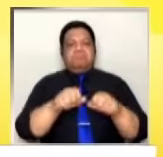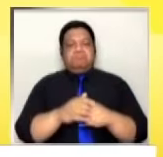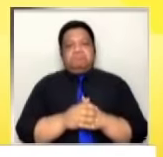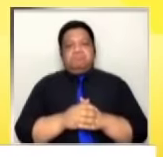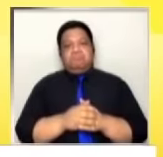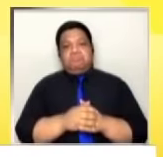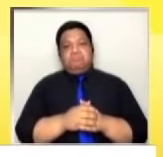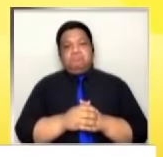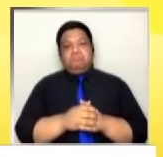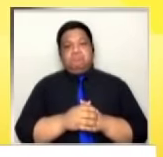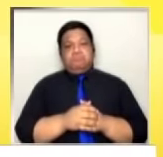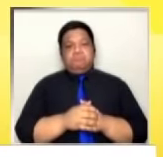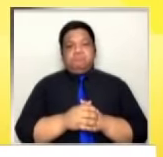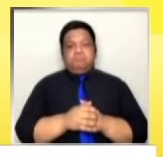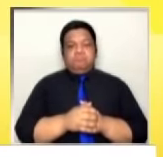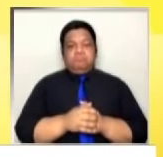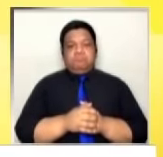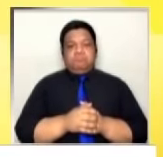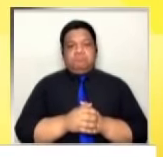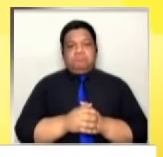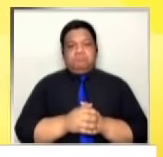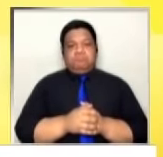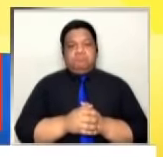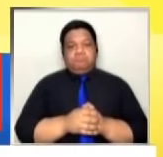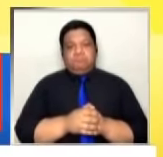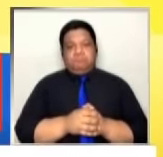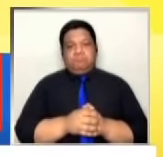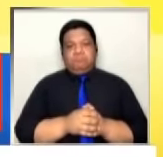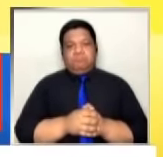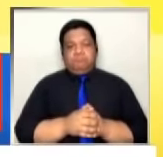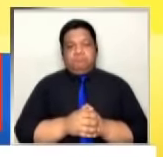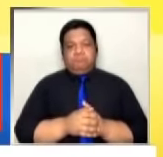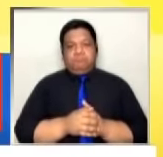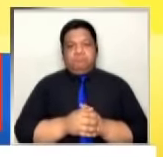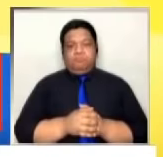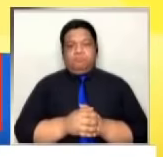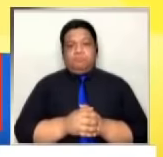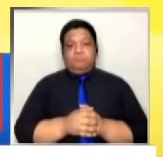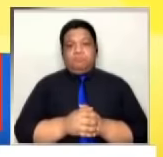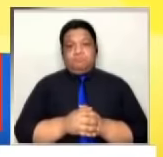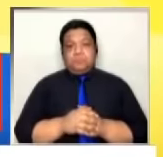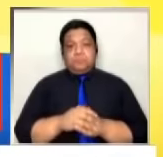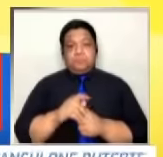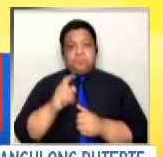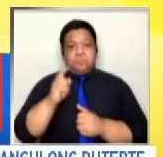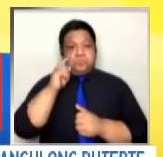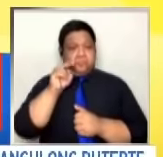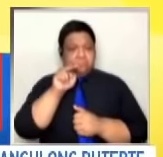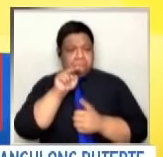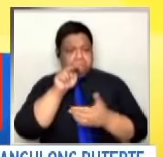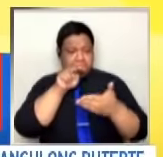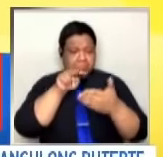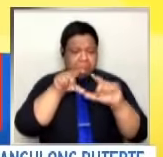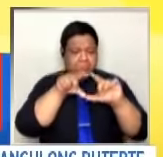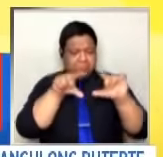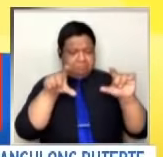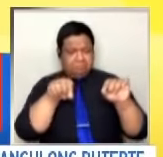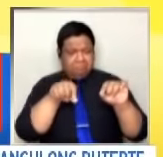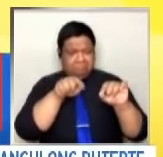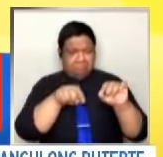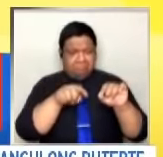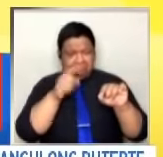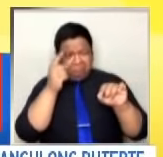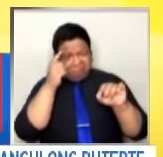Sa unang tingin, di mo pagdududahan ang mga 1,000 peso bill na